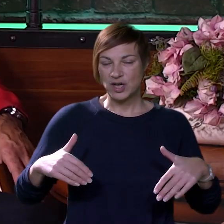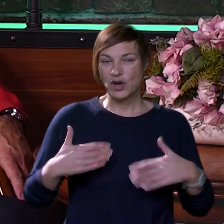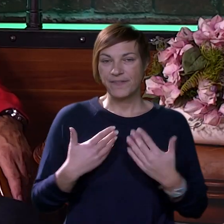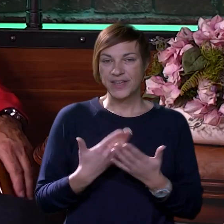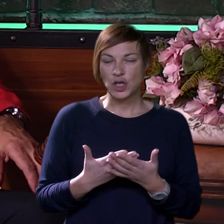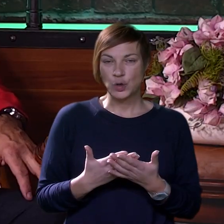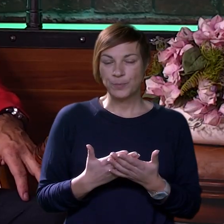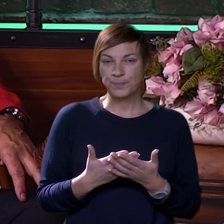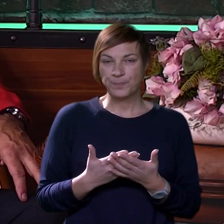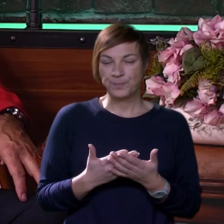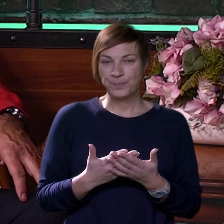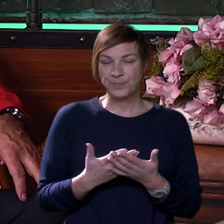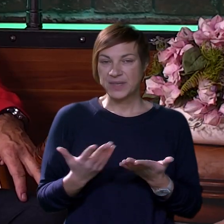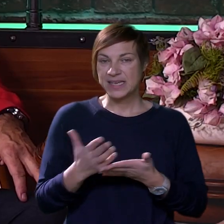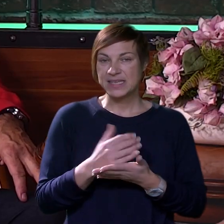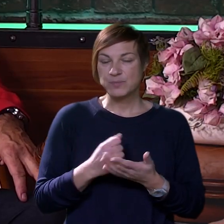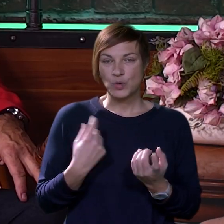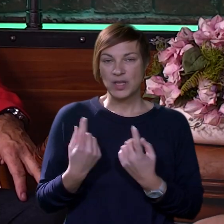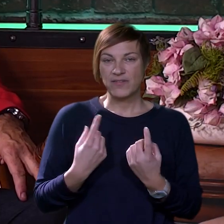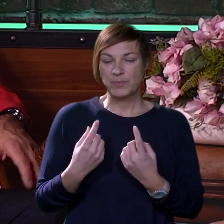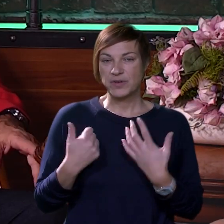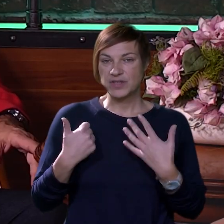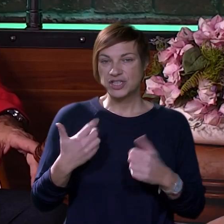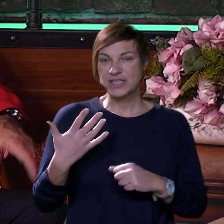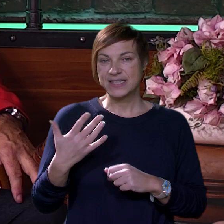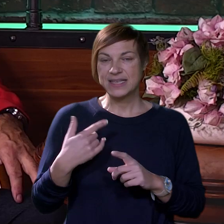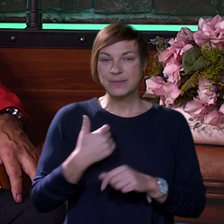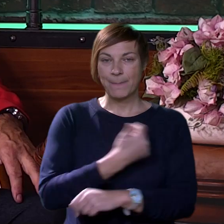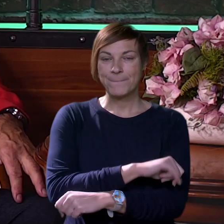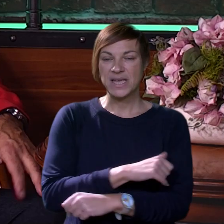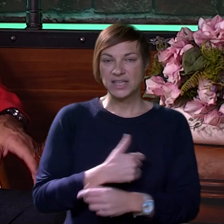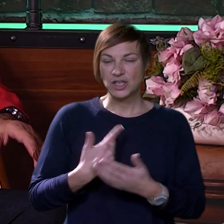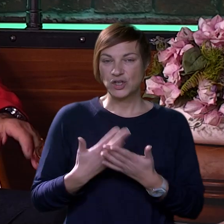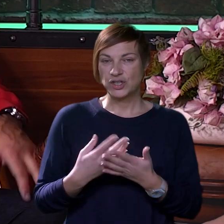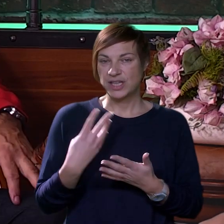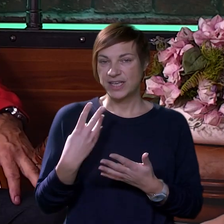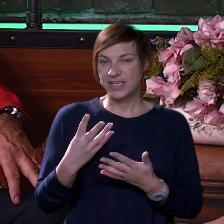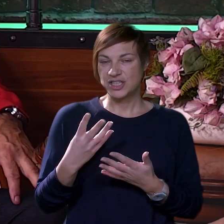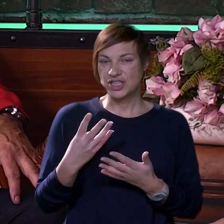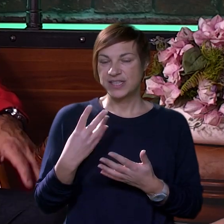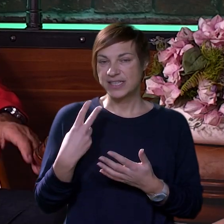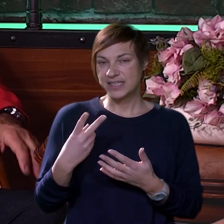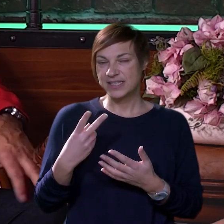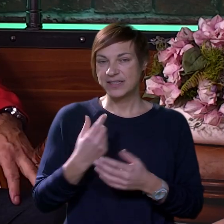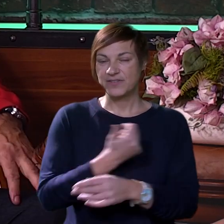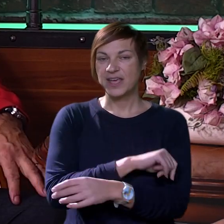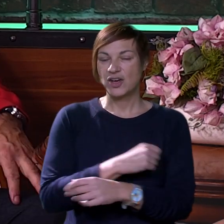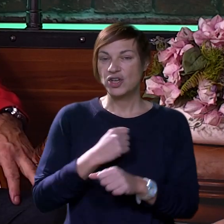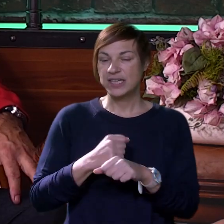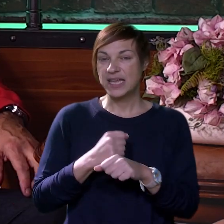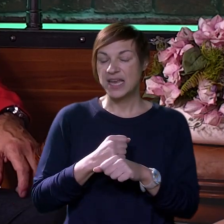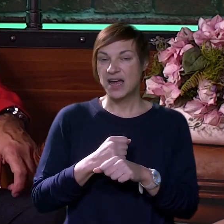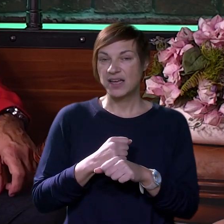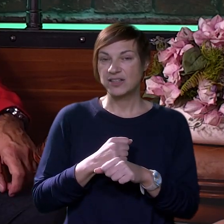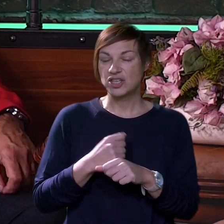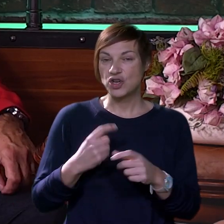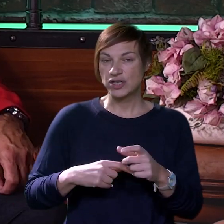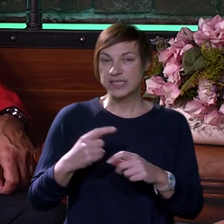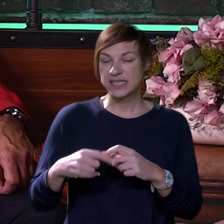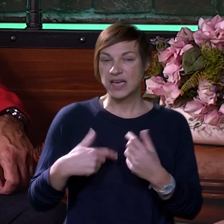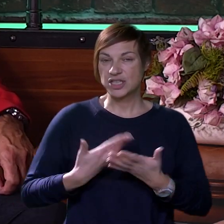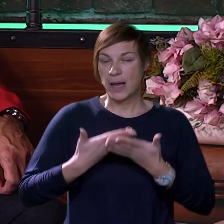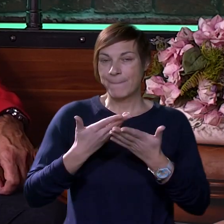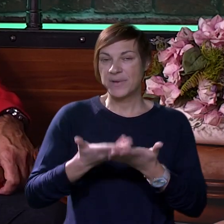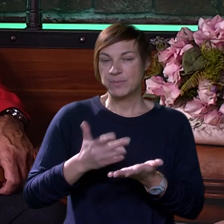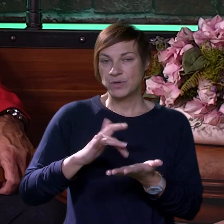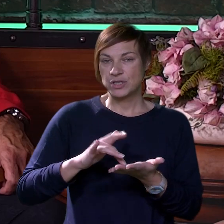penziju, tako da evo, ispunjavam uvjete, 65 godina i 42 godine radnog staža, tako